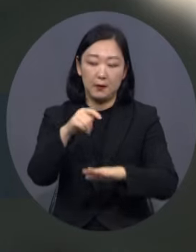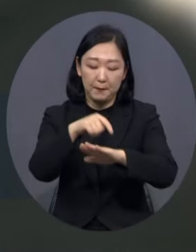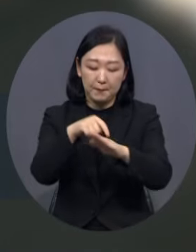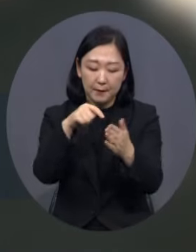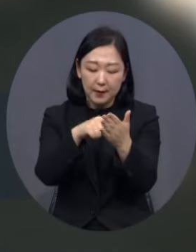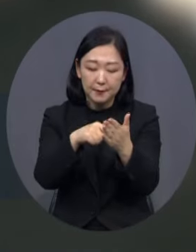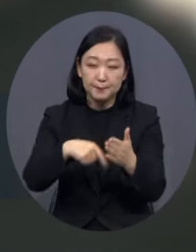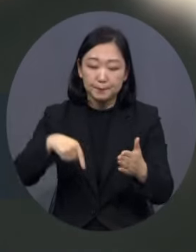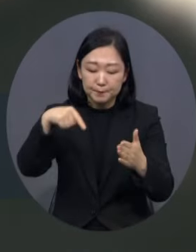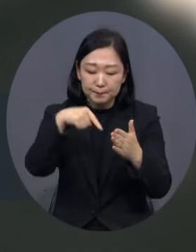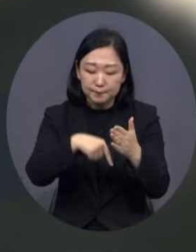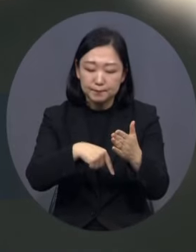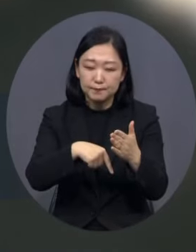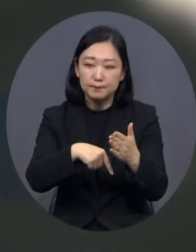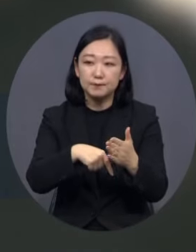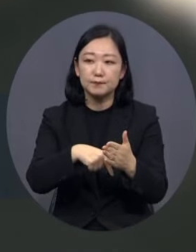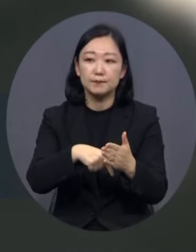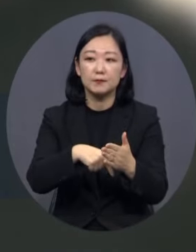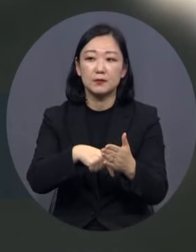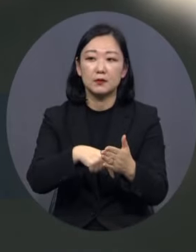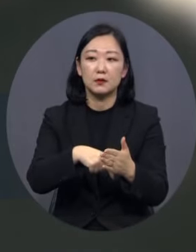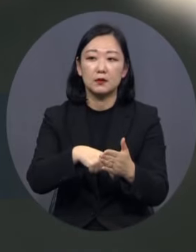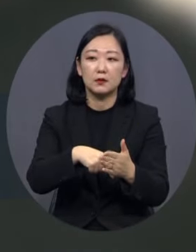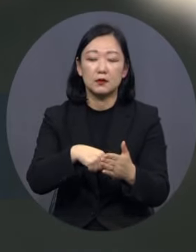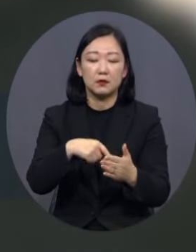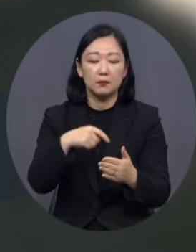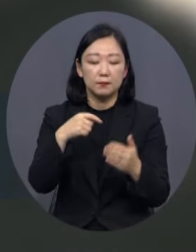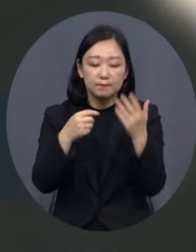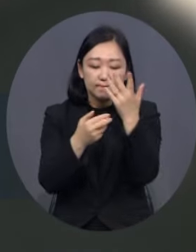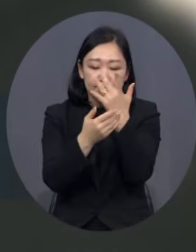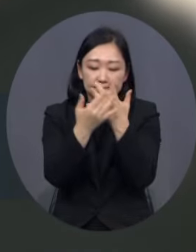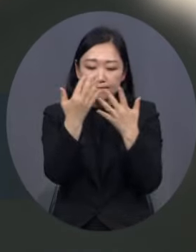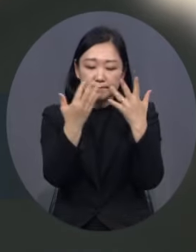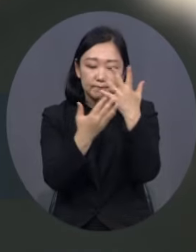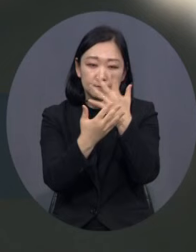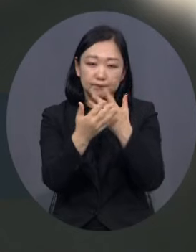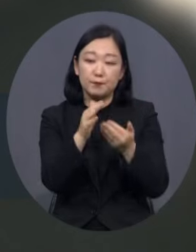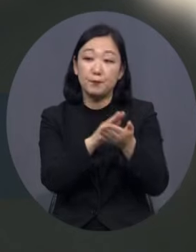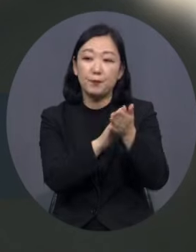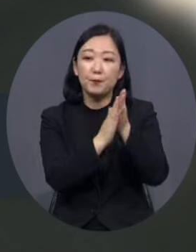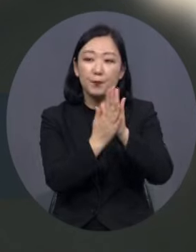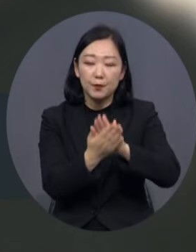그 기 상당히 흐려졌고